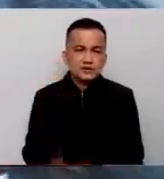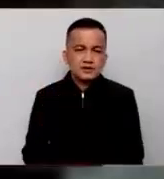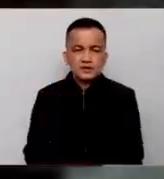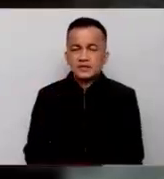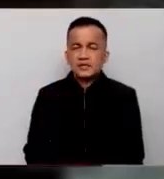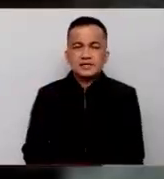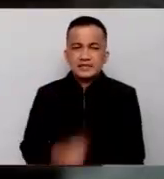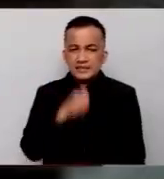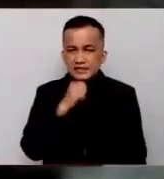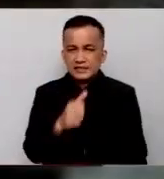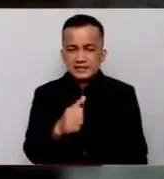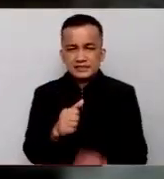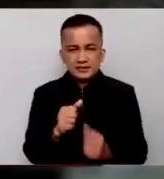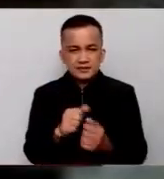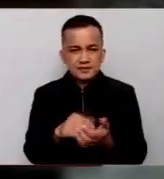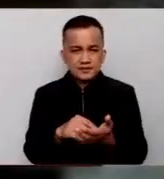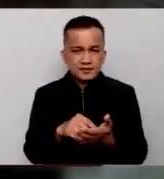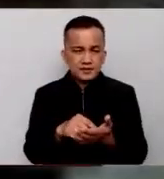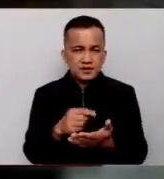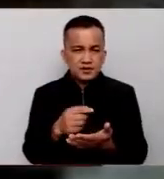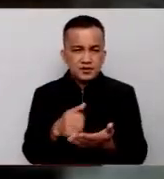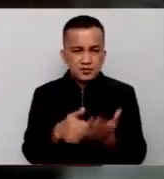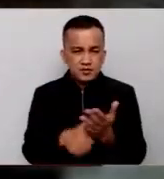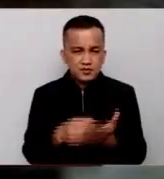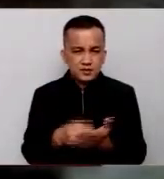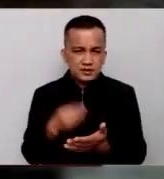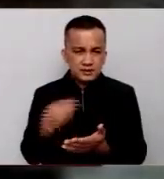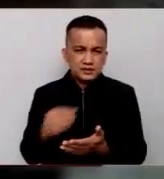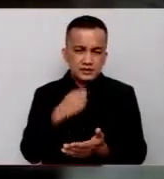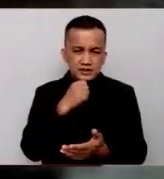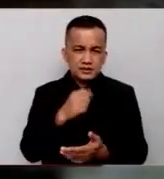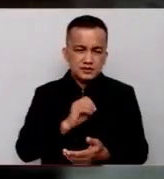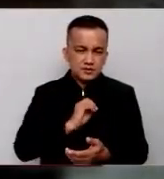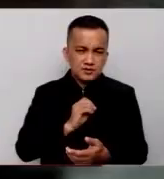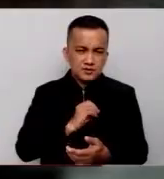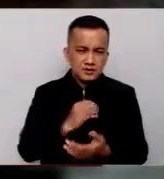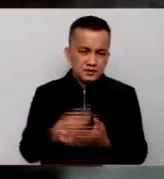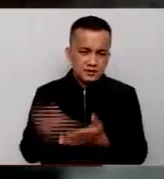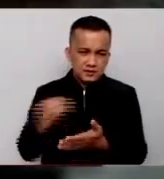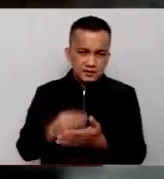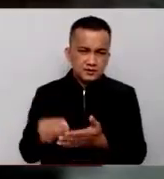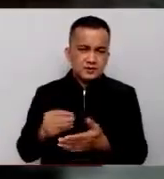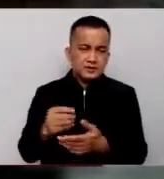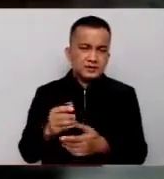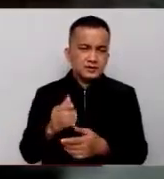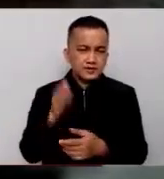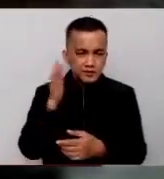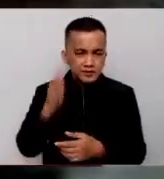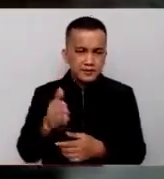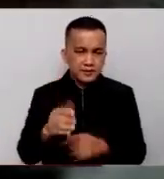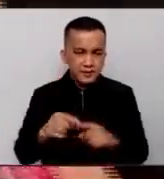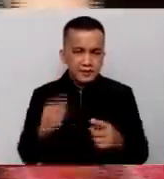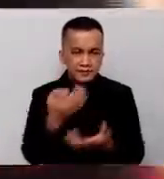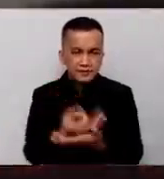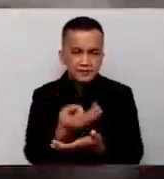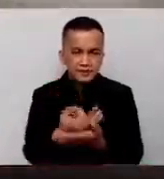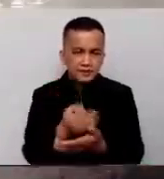yan sa programa natin. Hindi naman po sariling pera natin ang gagastusin pagdating ng panahon, kundi yung pera ng ating